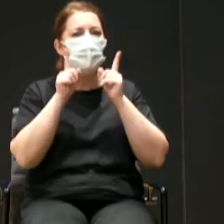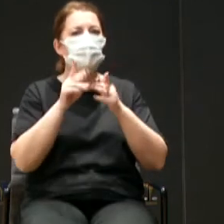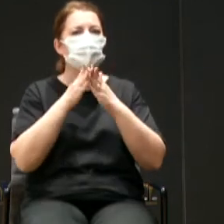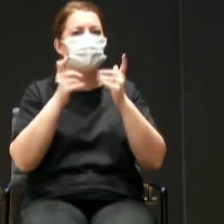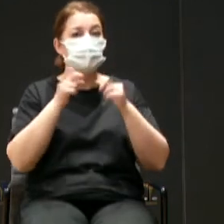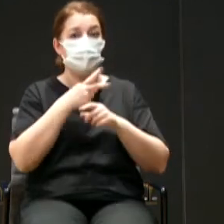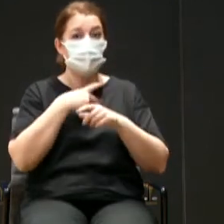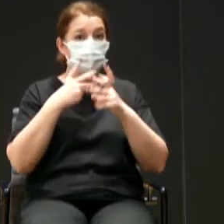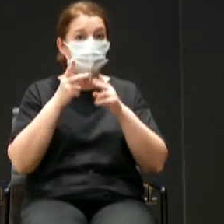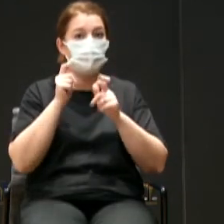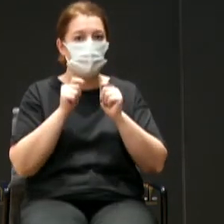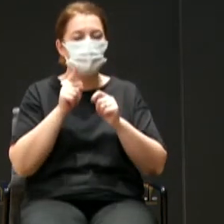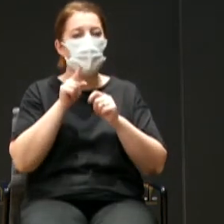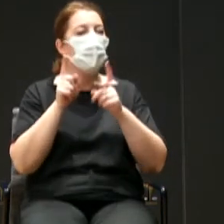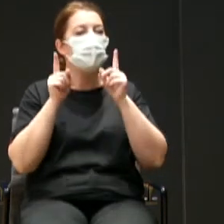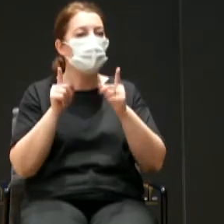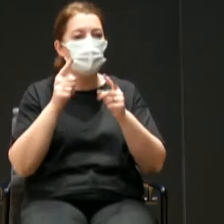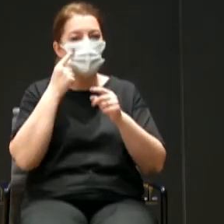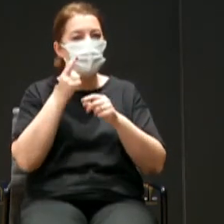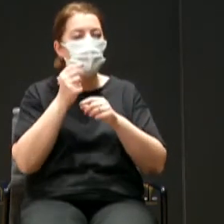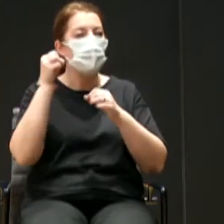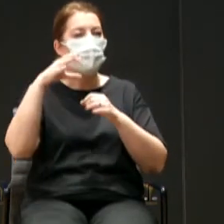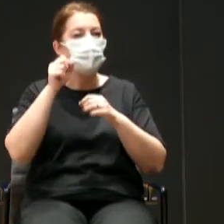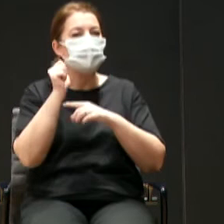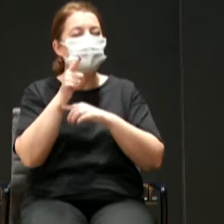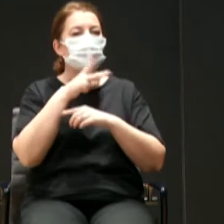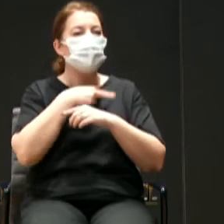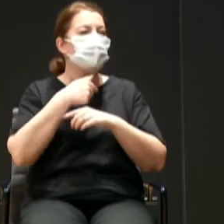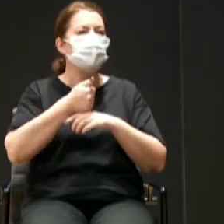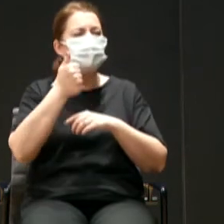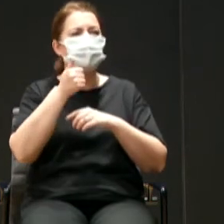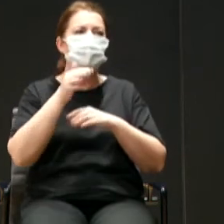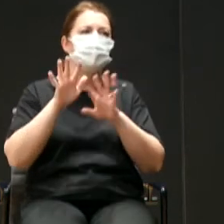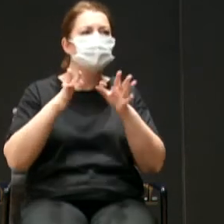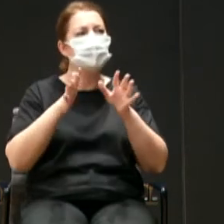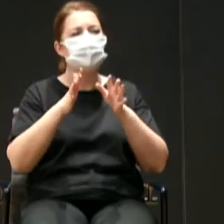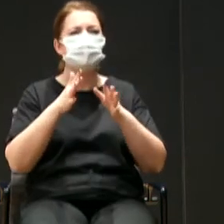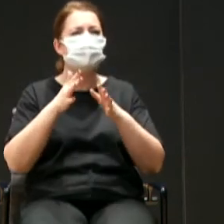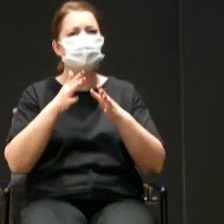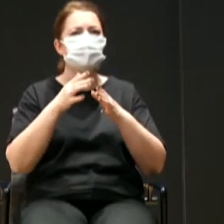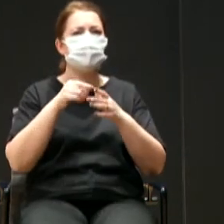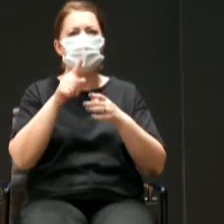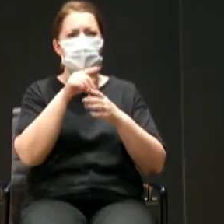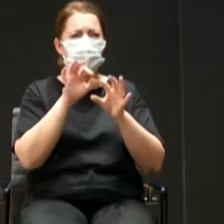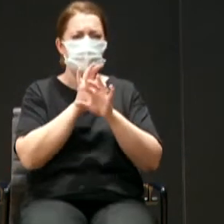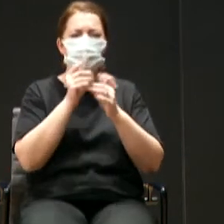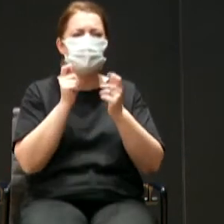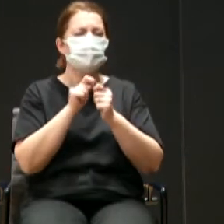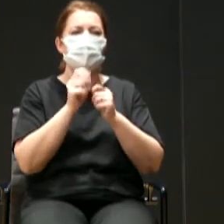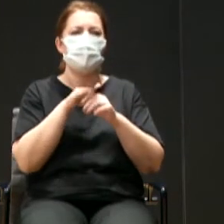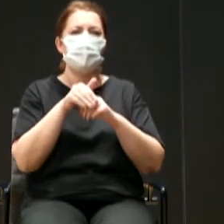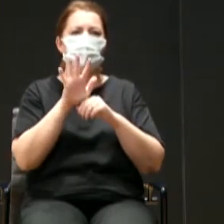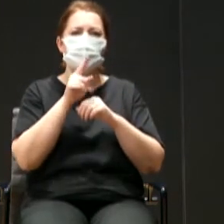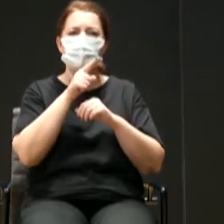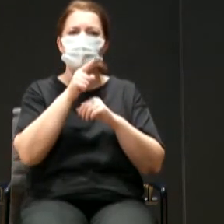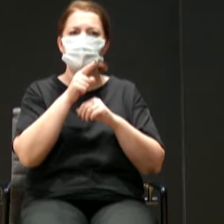Belediyesi yapmıştı. Yani o dönemdeki AK Parti ilçe belediye başkanları neredeyse yani doğru düzgün bir hizmet yapamamışlardı. O tarafa